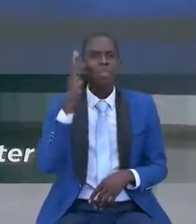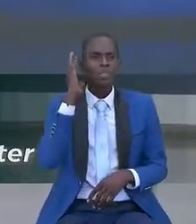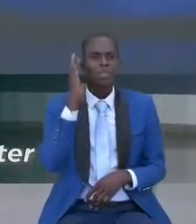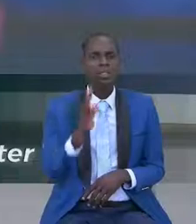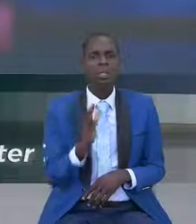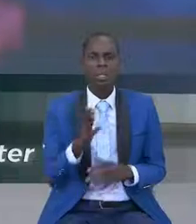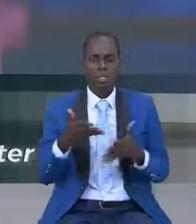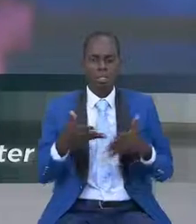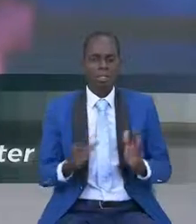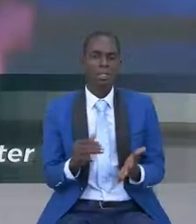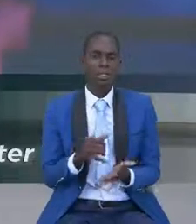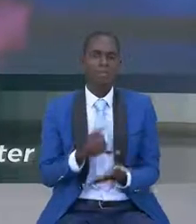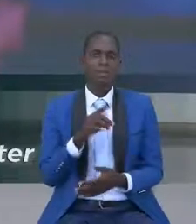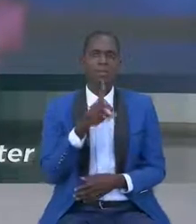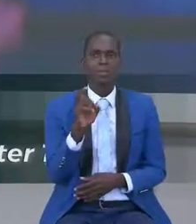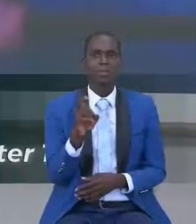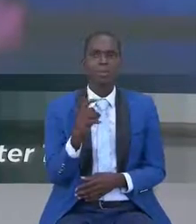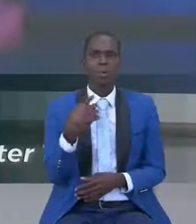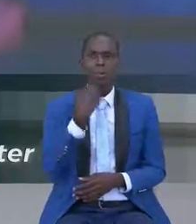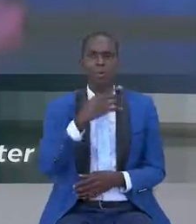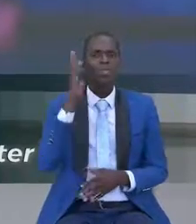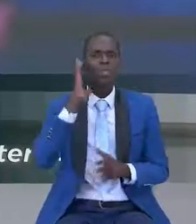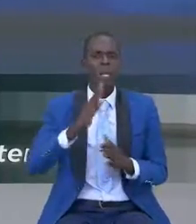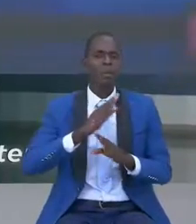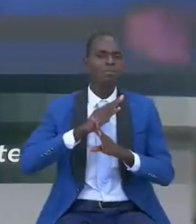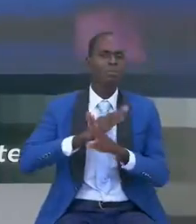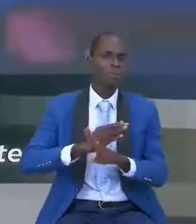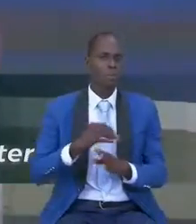opposera? Qui s'y opposera?